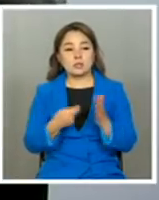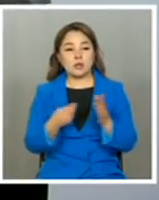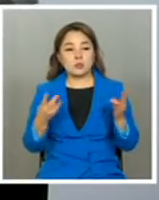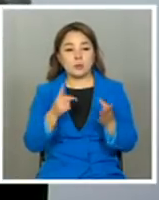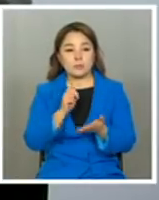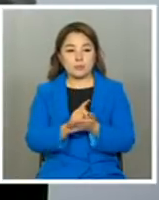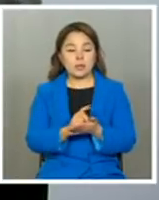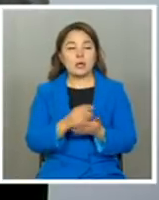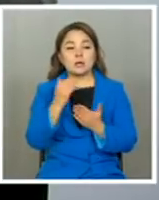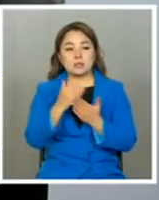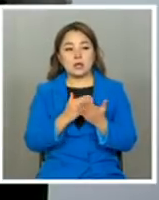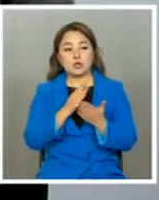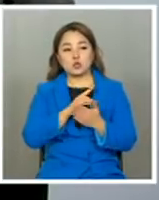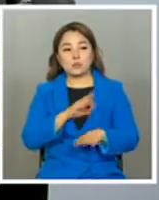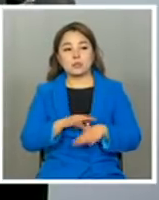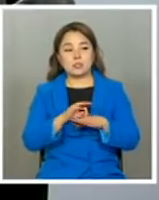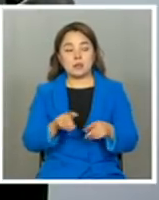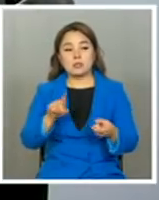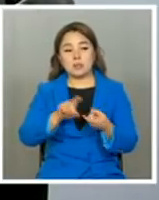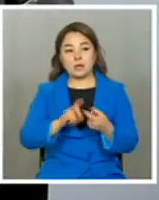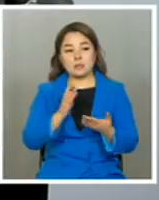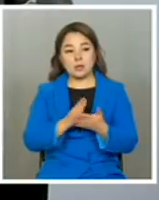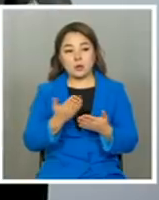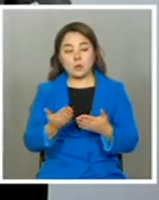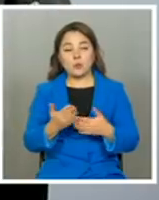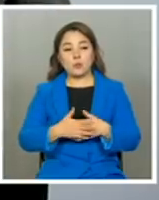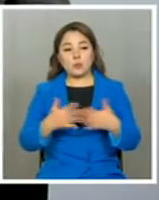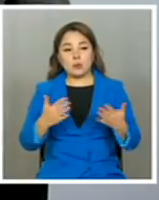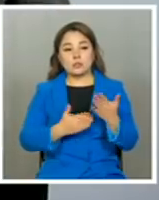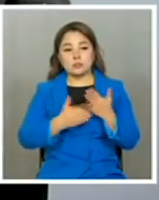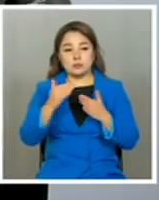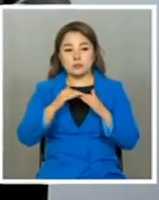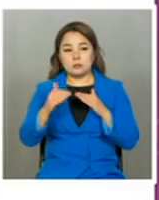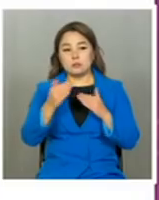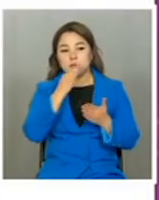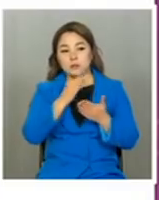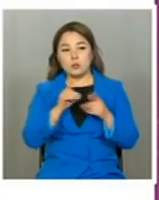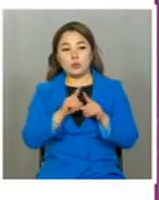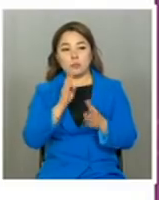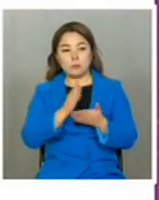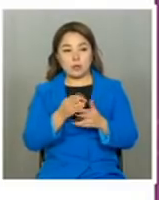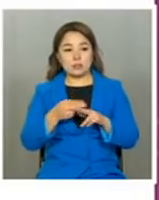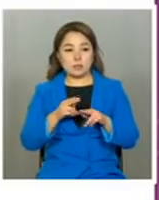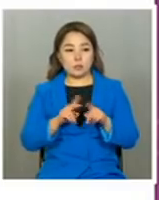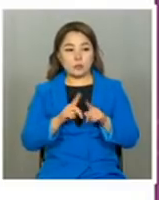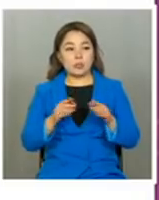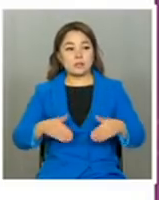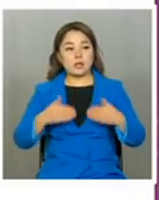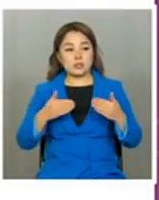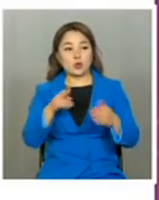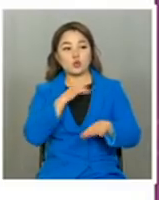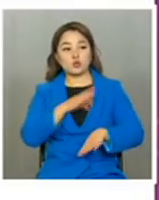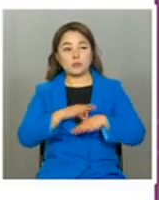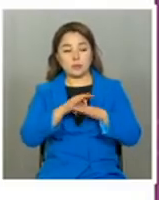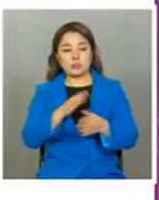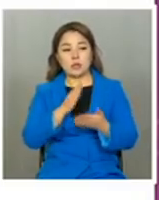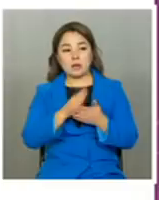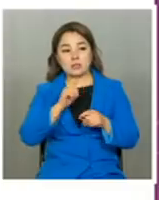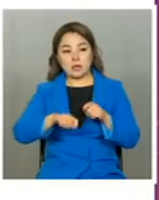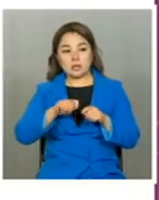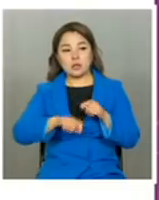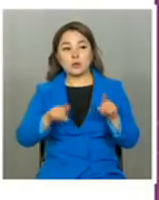статикалық жұмыс кезінде қажу өте жоғары деңгейде болады. Динамикалық жұмыспен салыстырғанда статикалық жұмыс